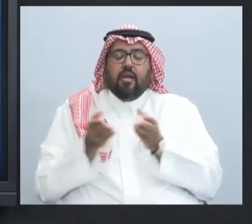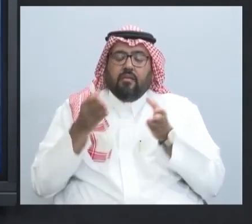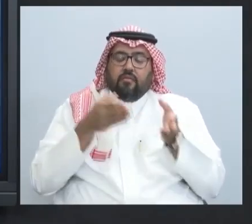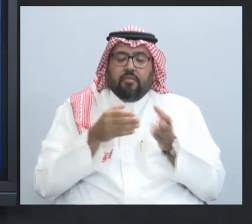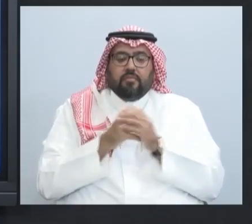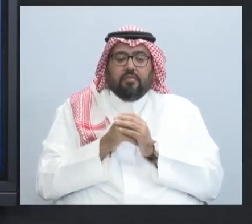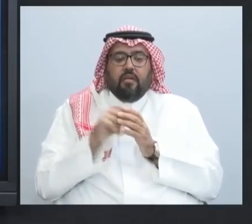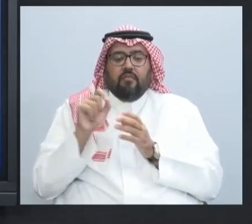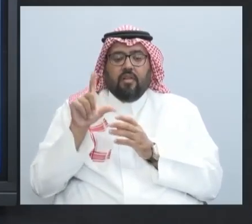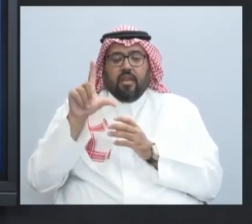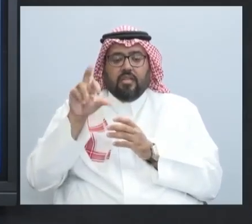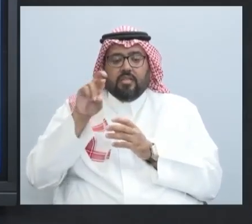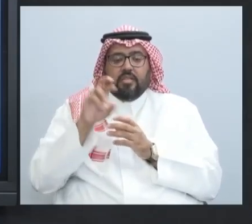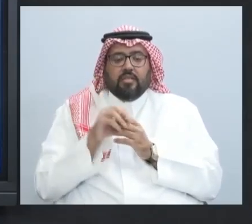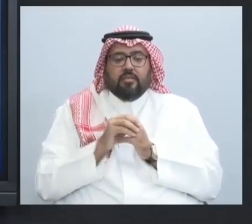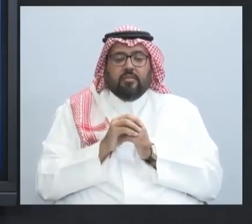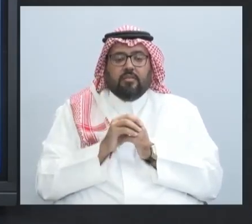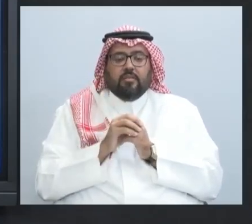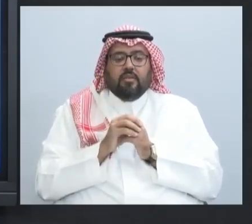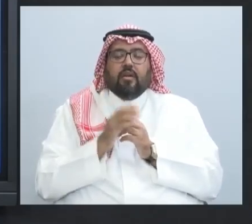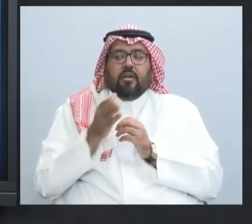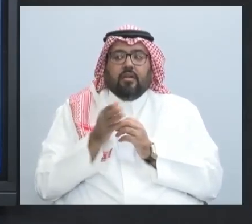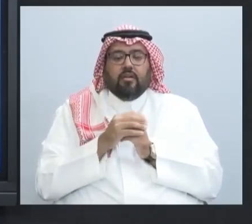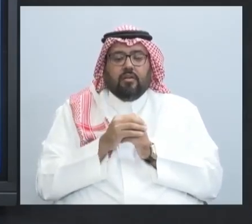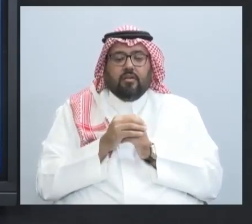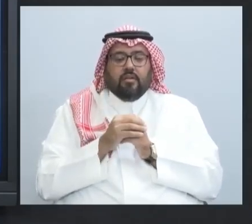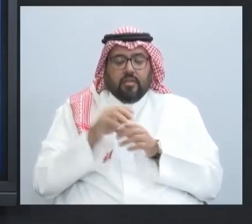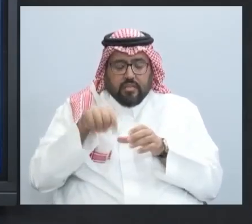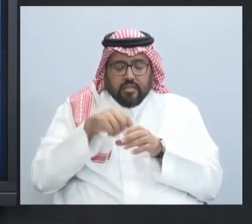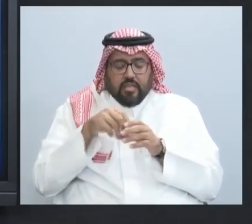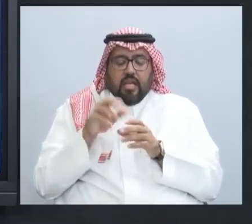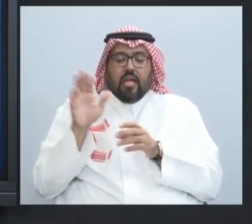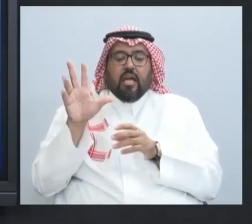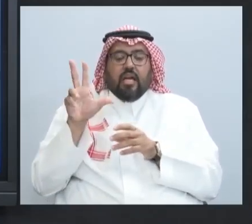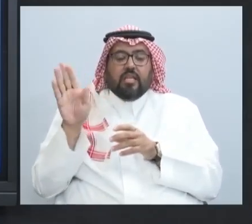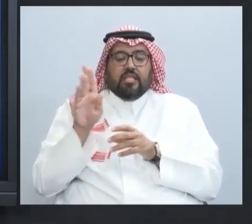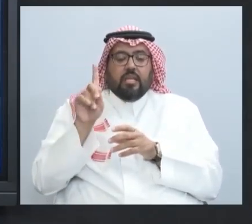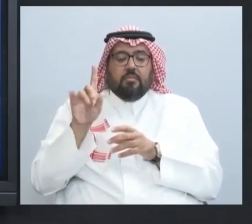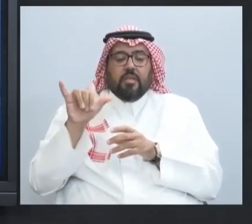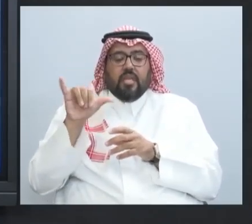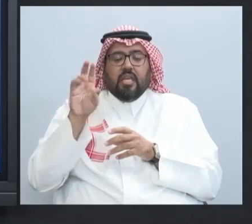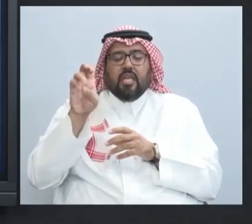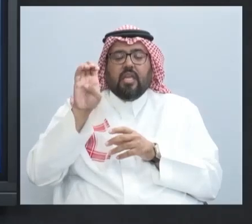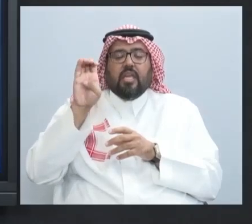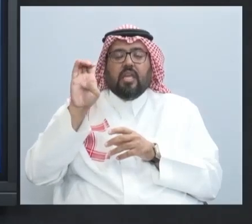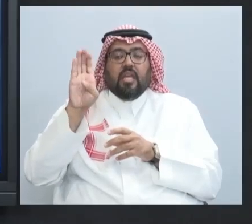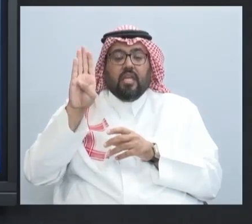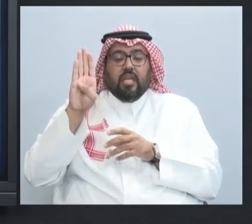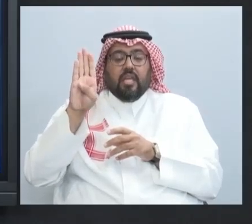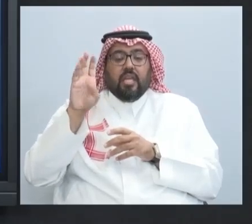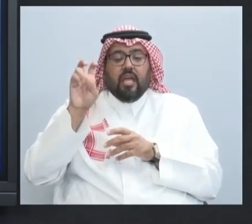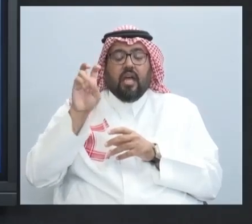لنا فلزا من الفلزات او يكون لنا هذه السبيكه كما ذكرنا لكم امثله